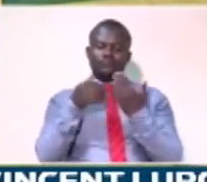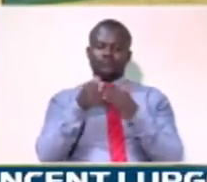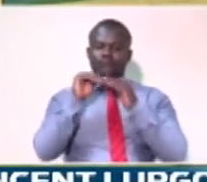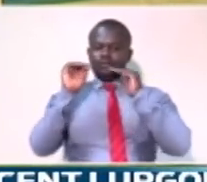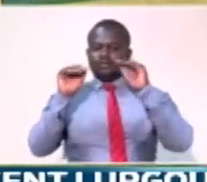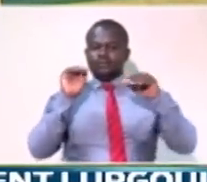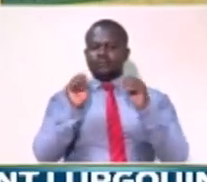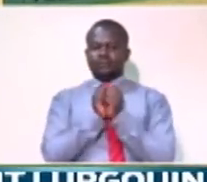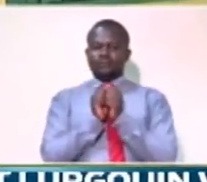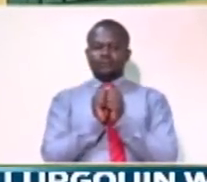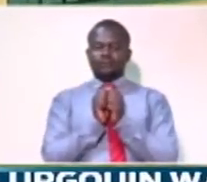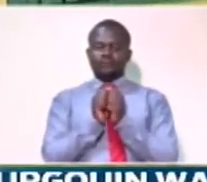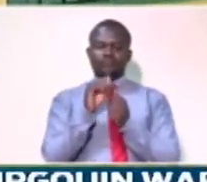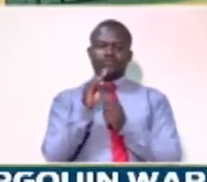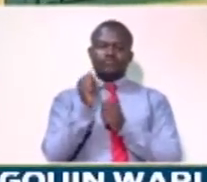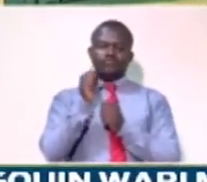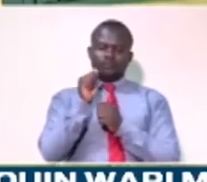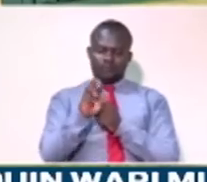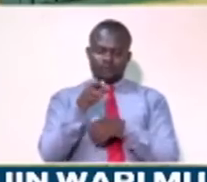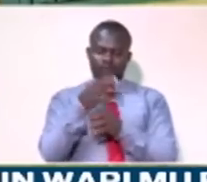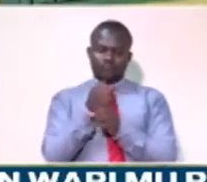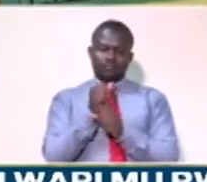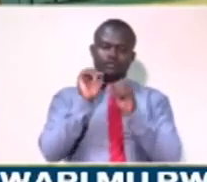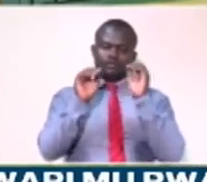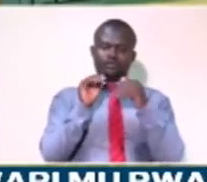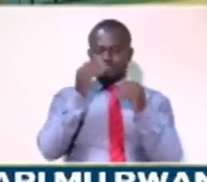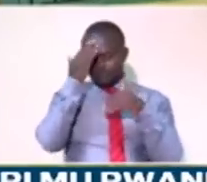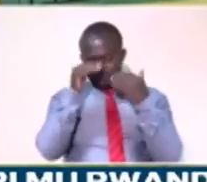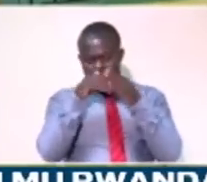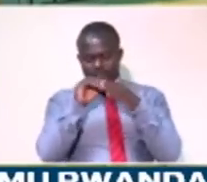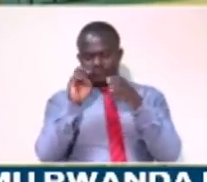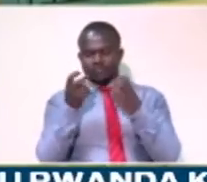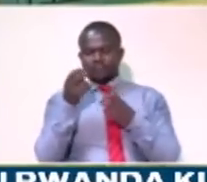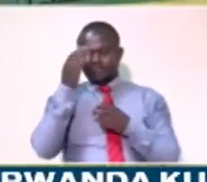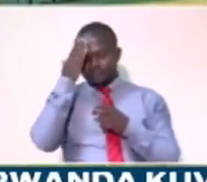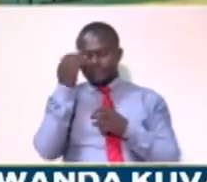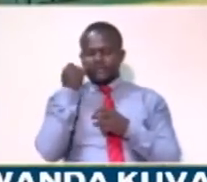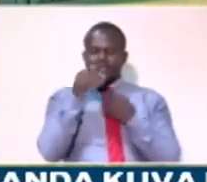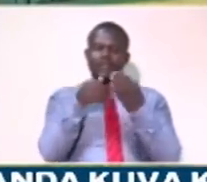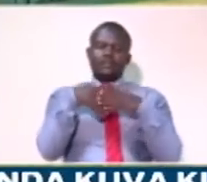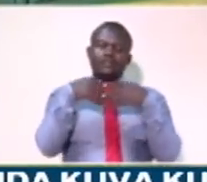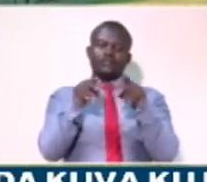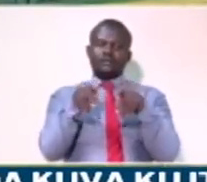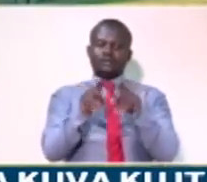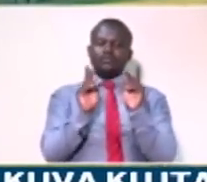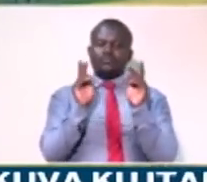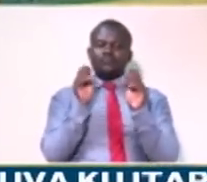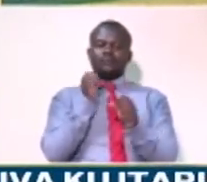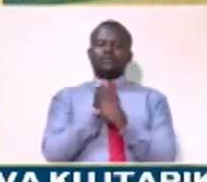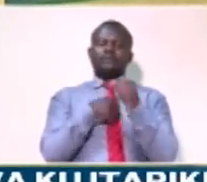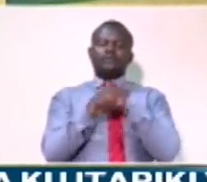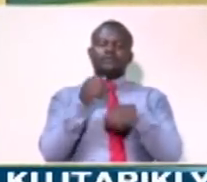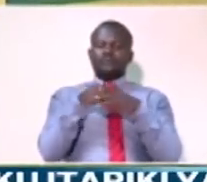kubaza ba association cyangwa urugaga rw'abavoka mu Rwanda kugira ngo tumenye niba yari yahawe uburenganzira bwo gukora